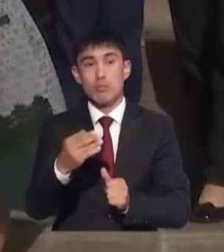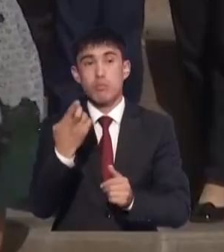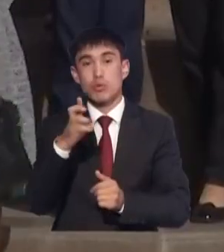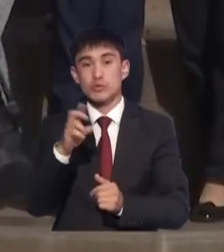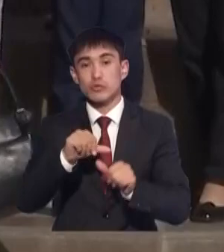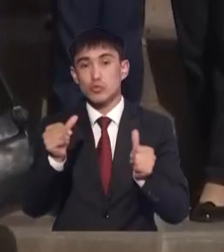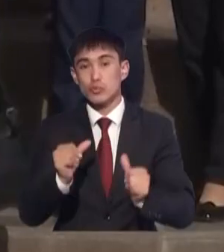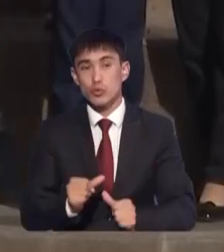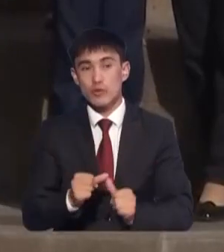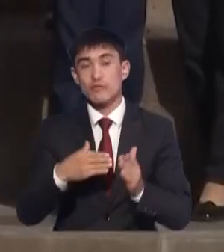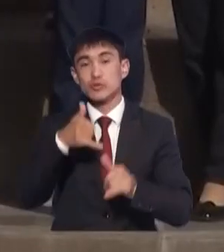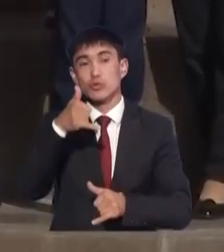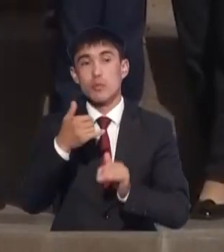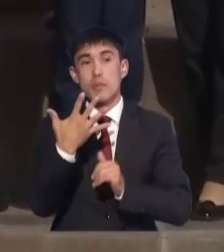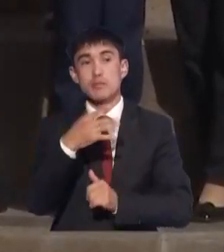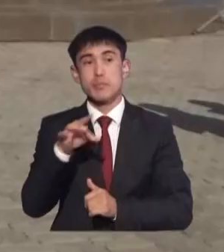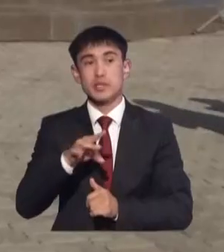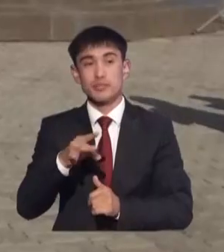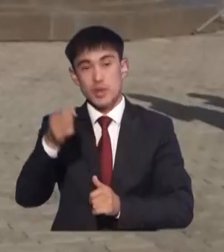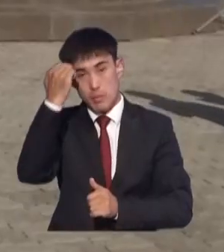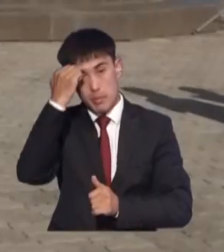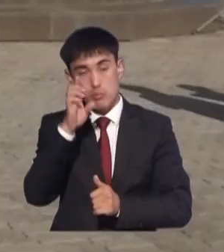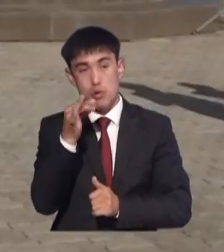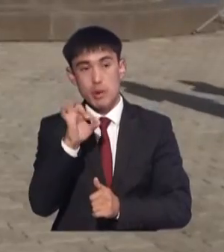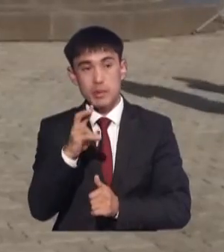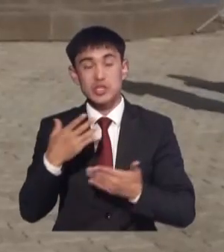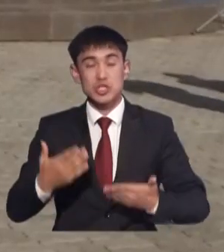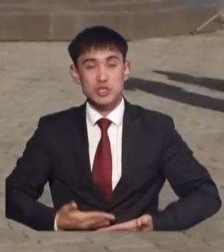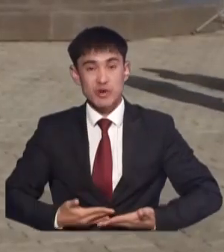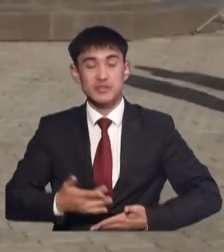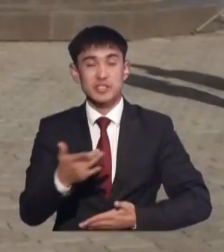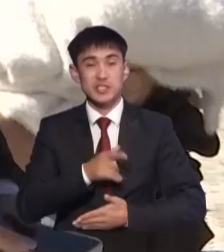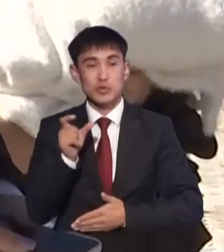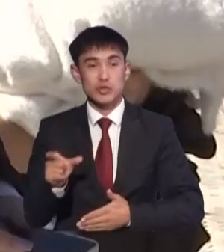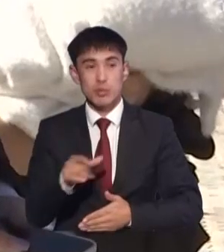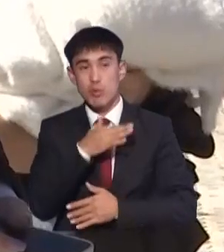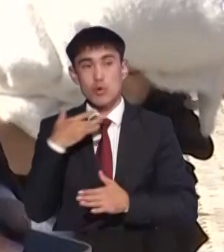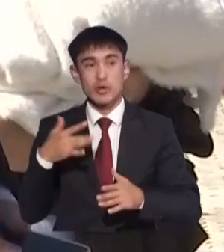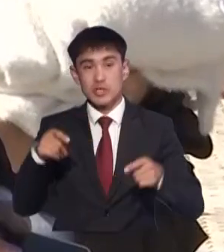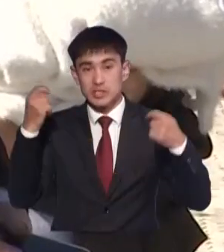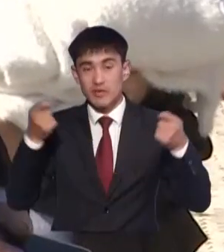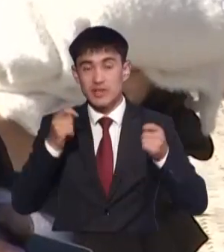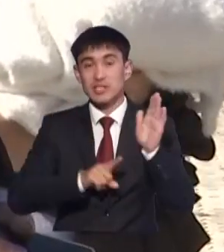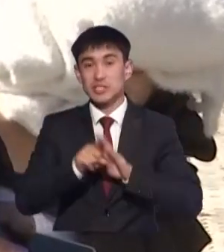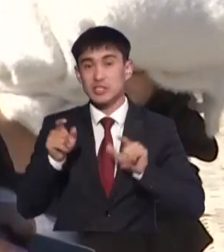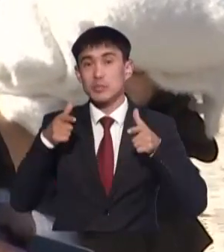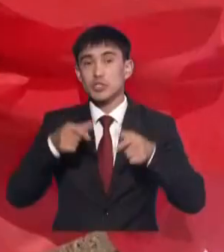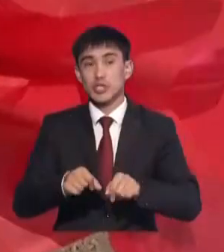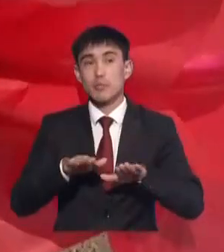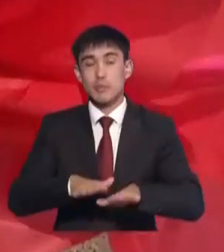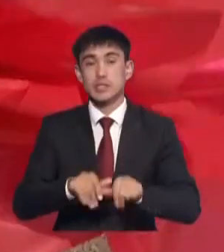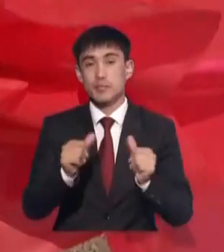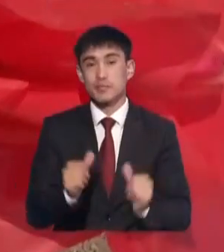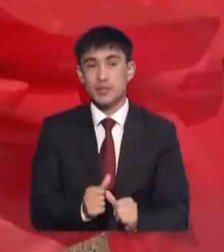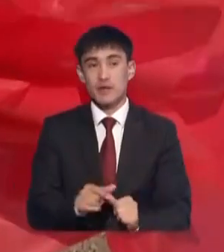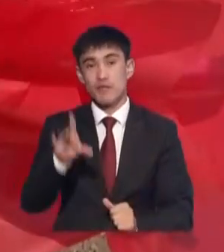бронзовую скульптуру высотой более 5 метров. Память о Бурибай Батыре жива в сердцах людей. Многие свадьбы начинаются с посещения